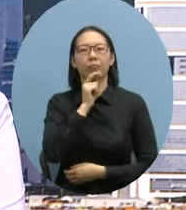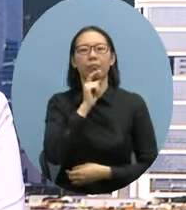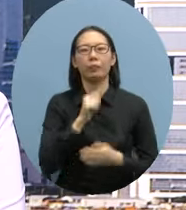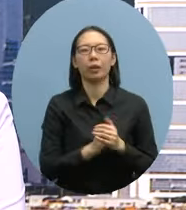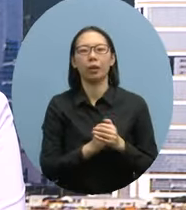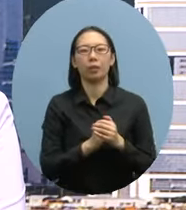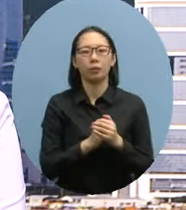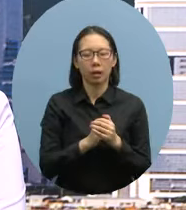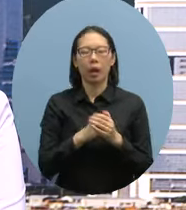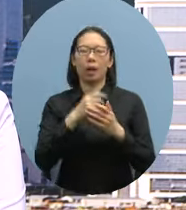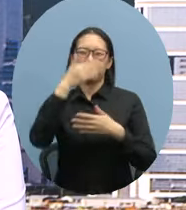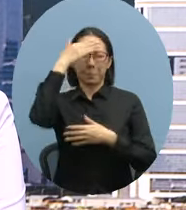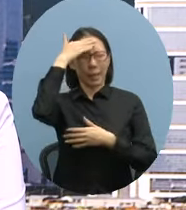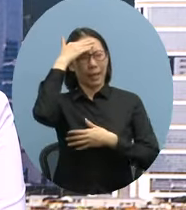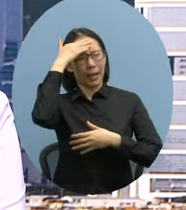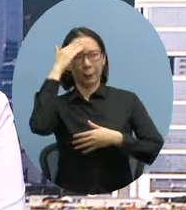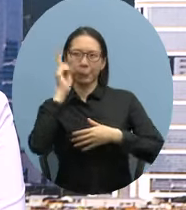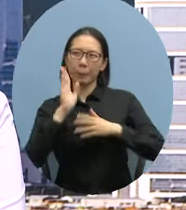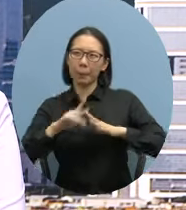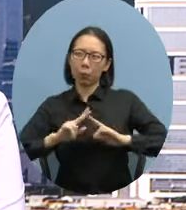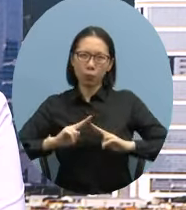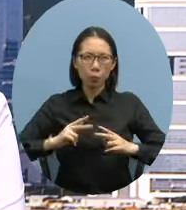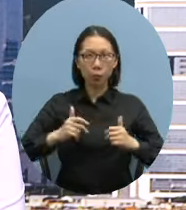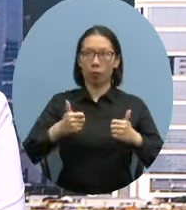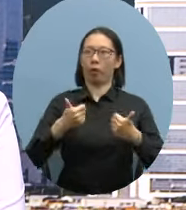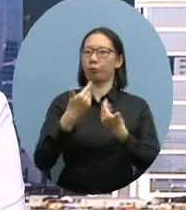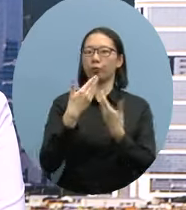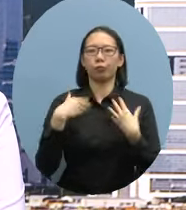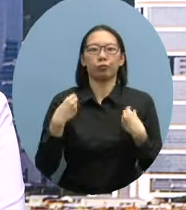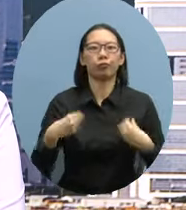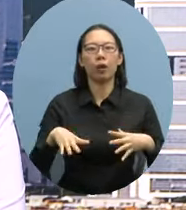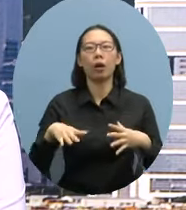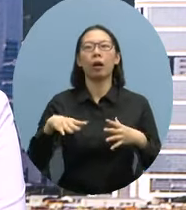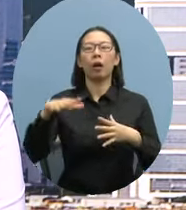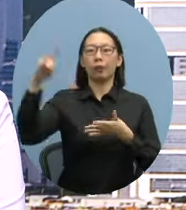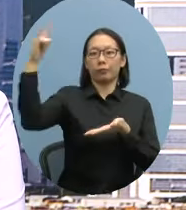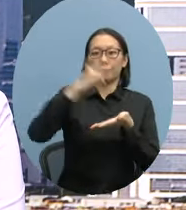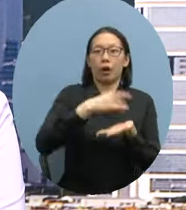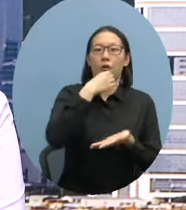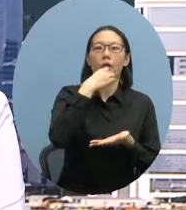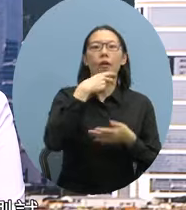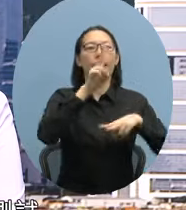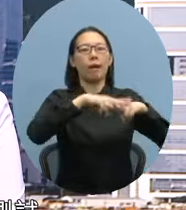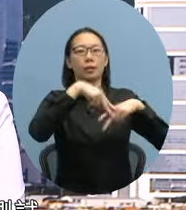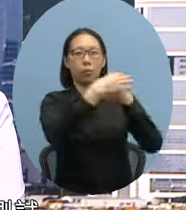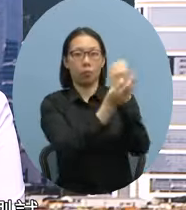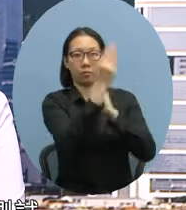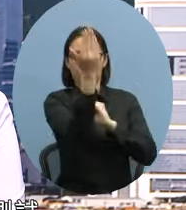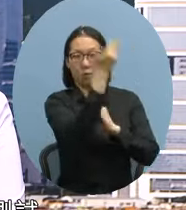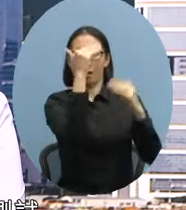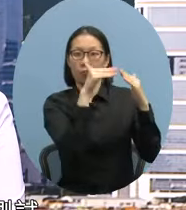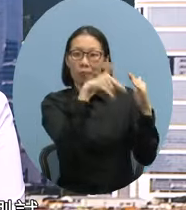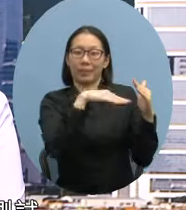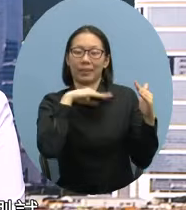樣。但是病徵呢都是即好像好轉了這樣，所以來到香港的時候，在那個亞博那